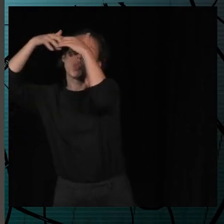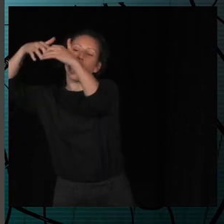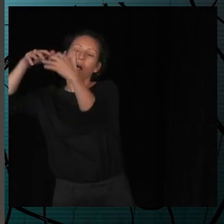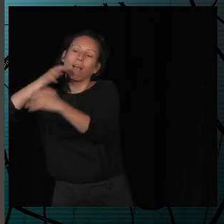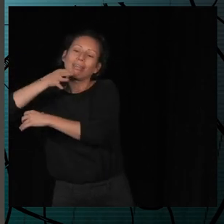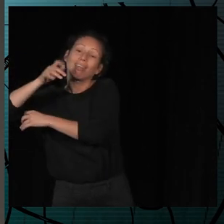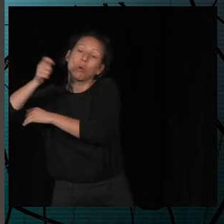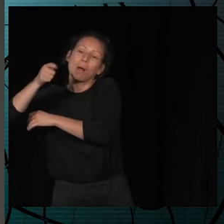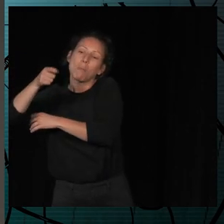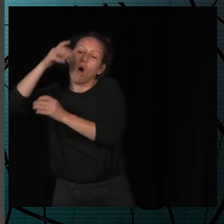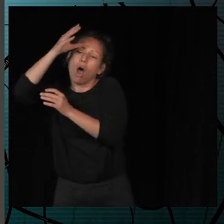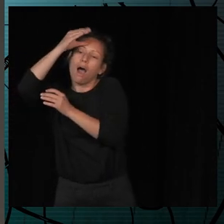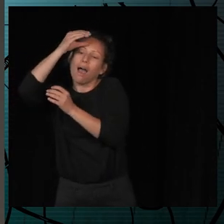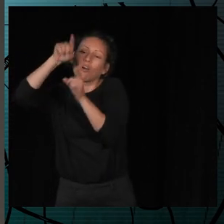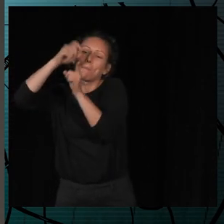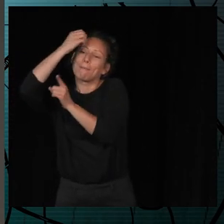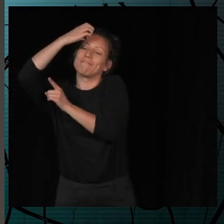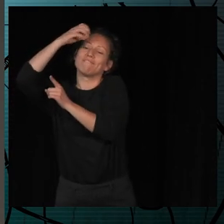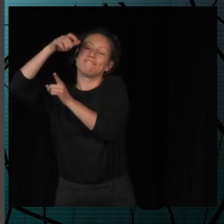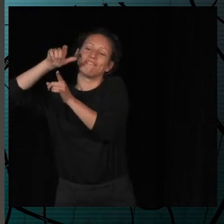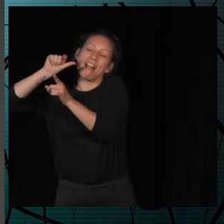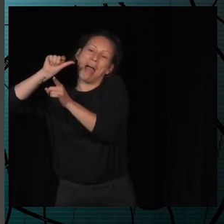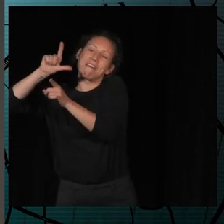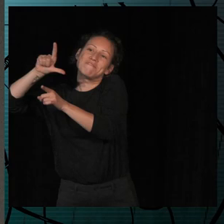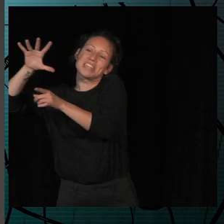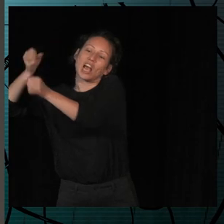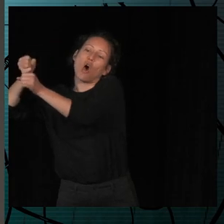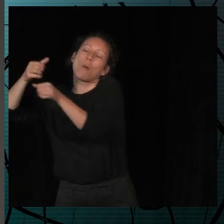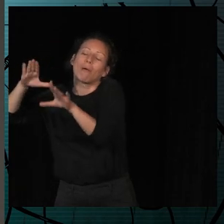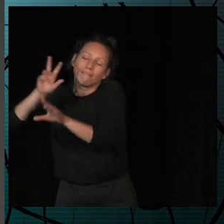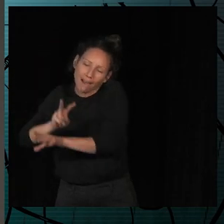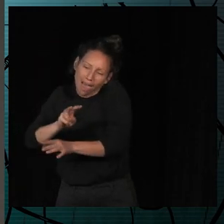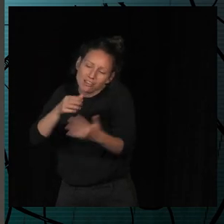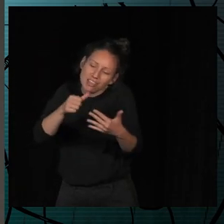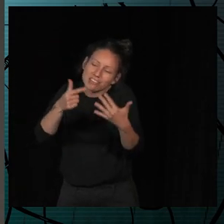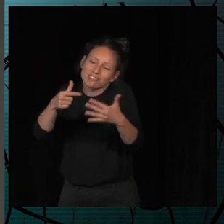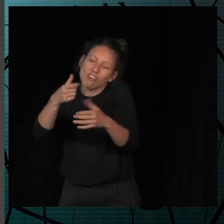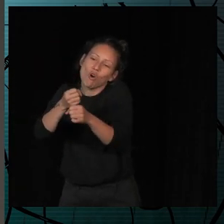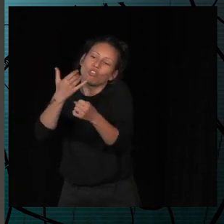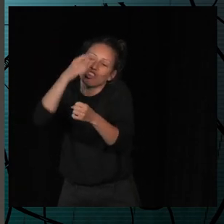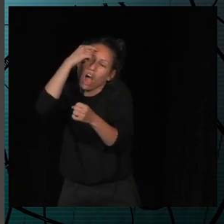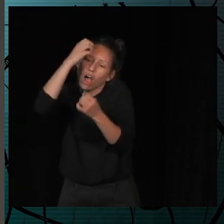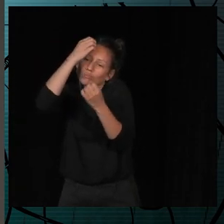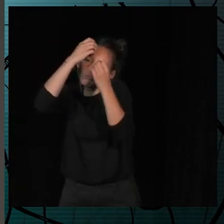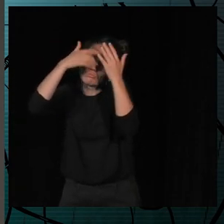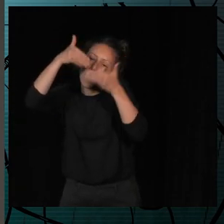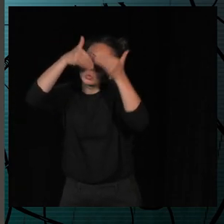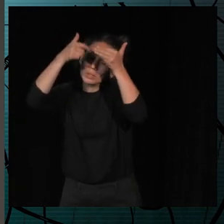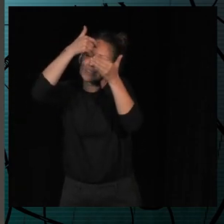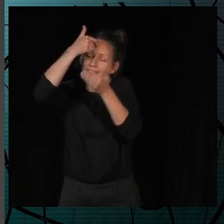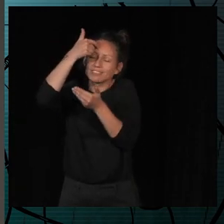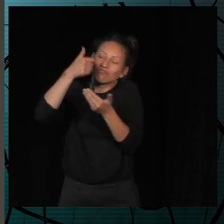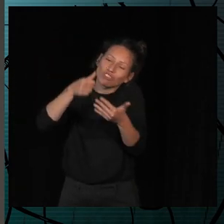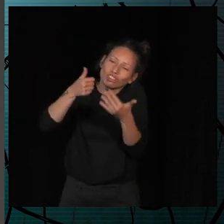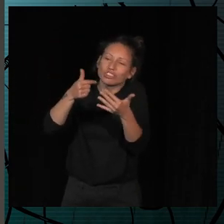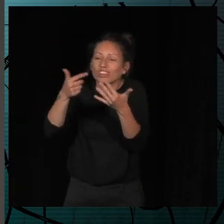est bien construit déjà auparavant hein enfin on peut pas dire qu'il est totalement construit avant 25 ans mais déjà 17 16 17 18 ans ça